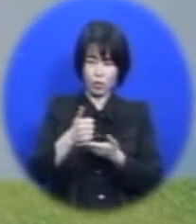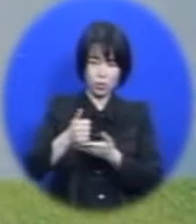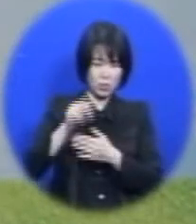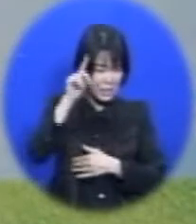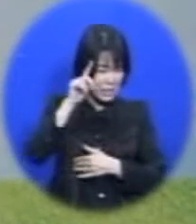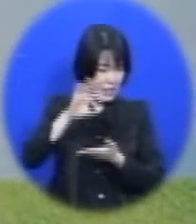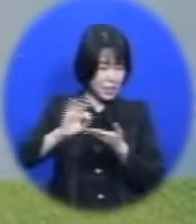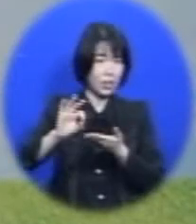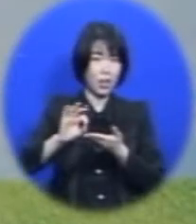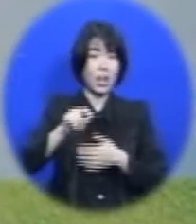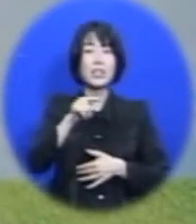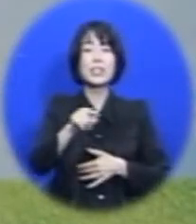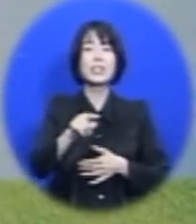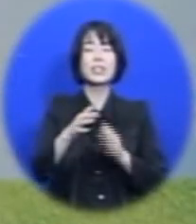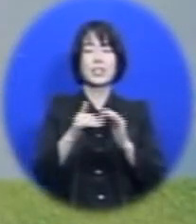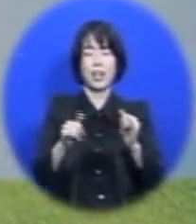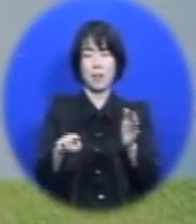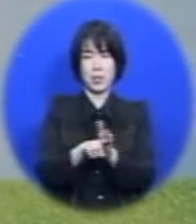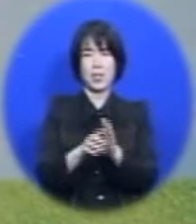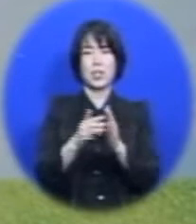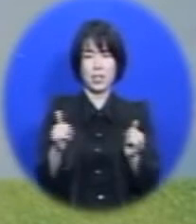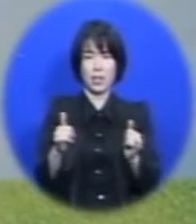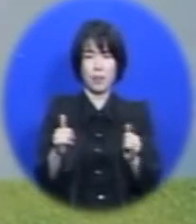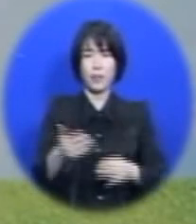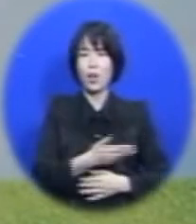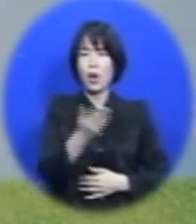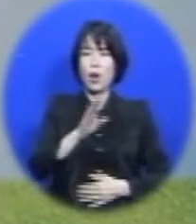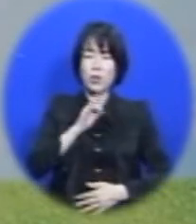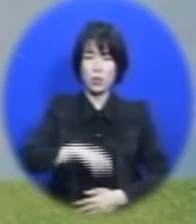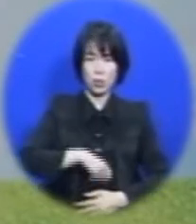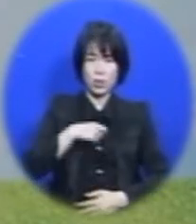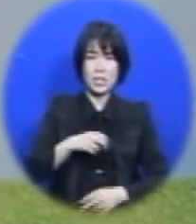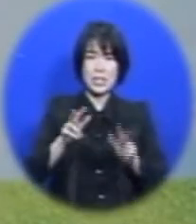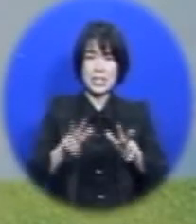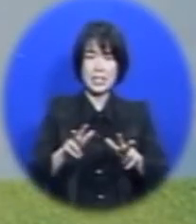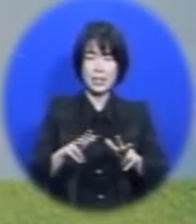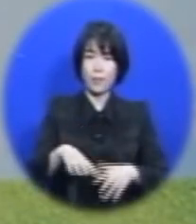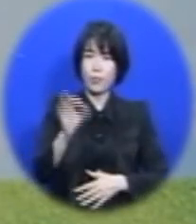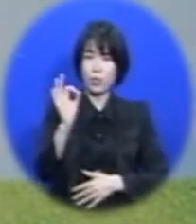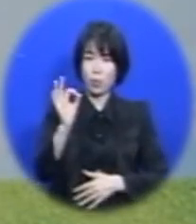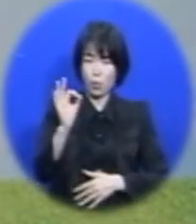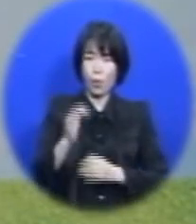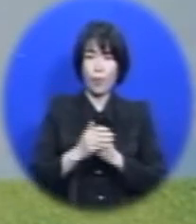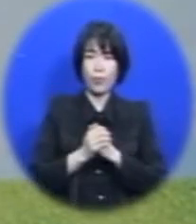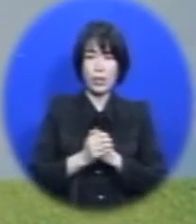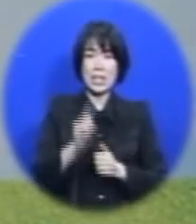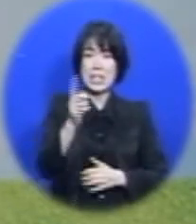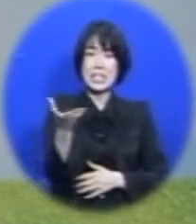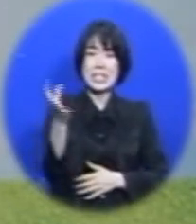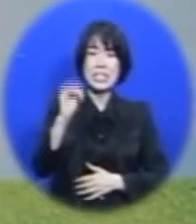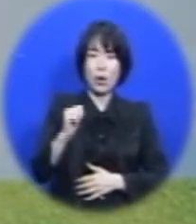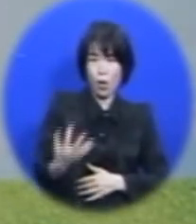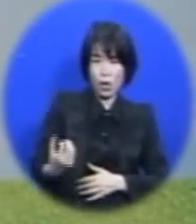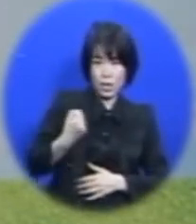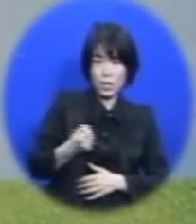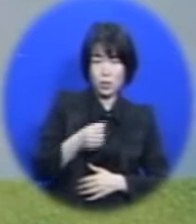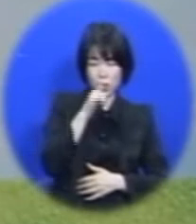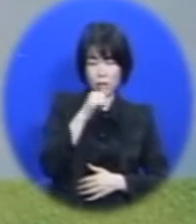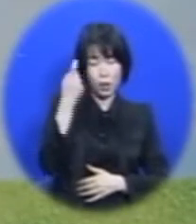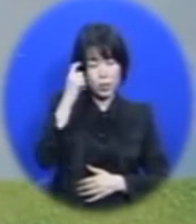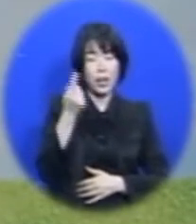그 사람이 믿는 사람이죠. 여러분 솔직히 지금 현금으로 한 1억을 지금 가지고 있다고